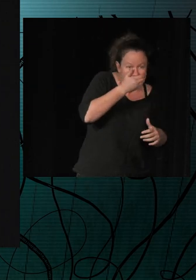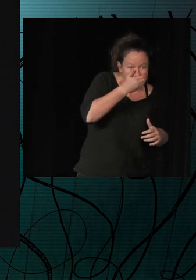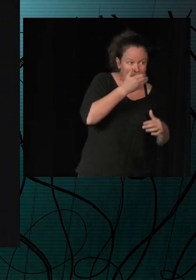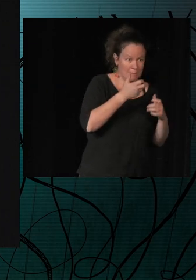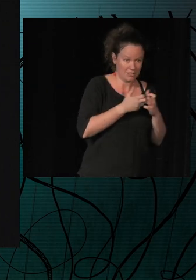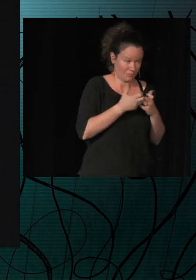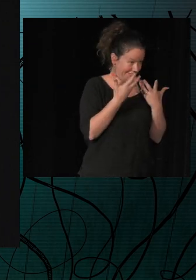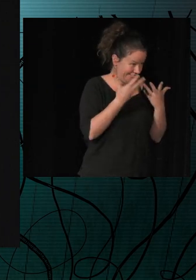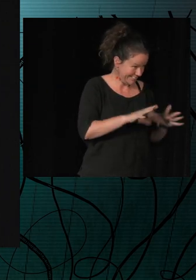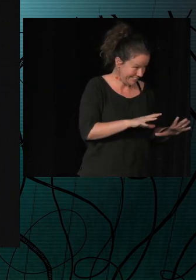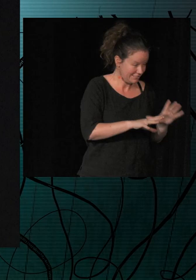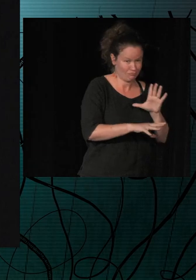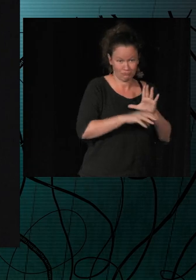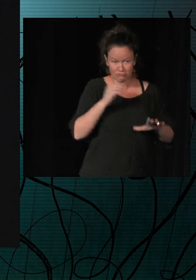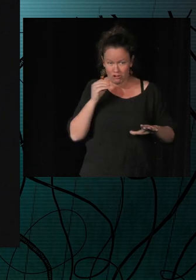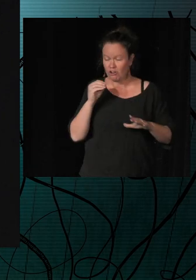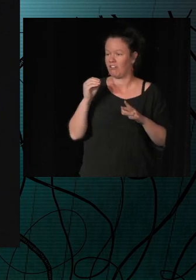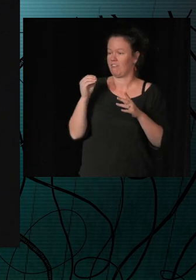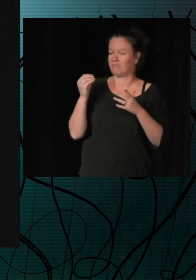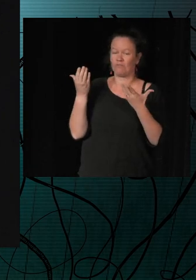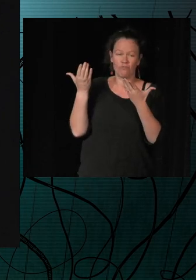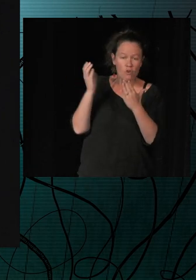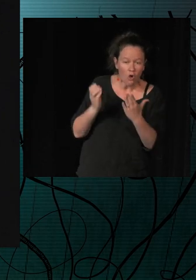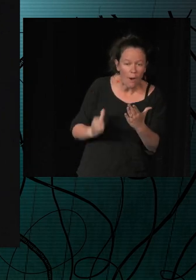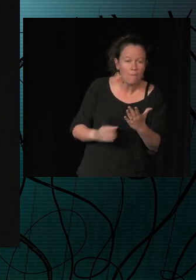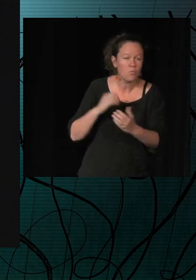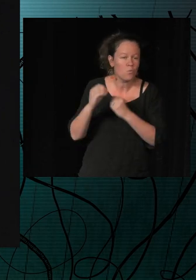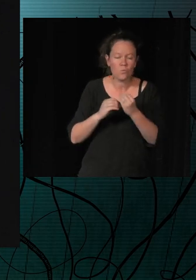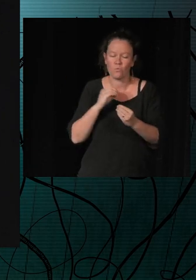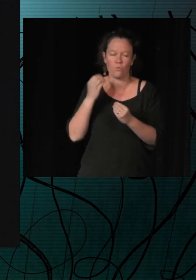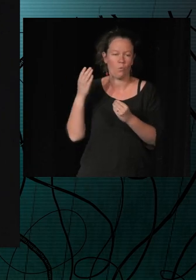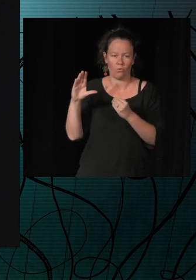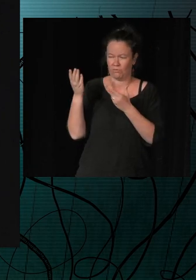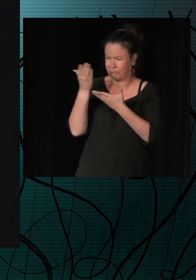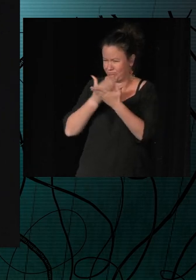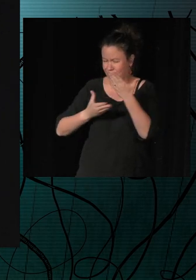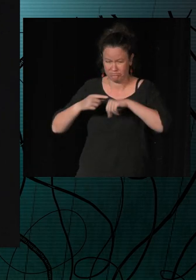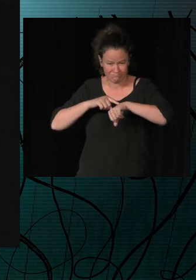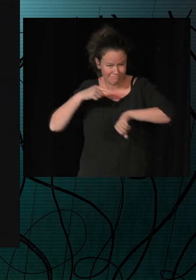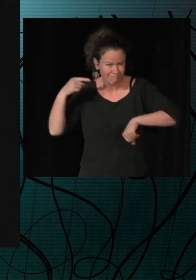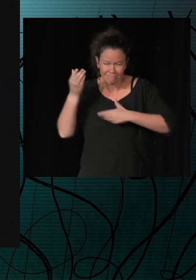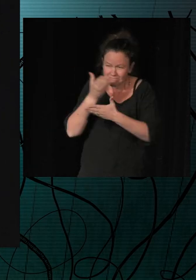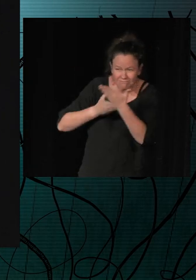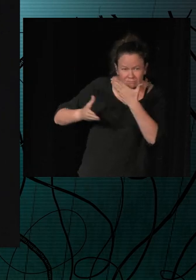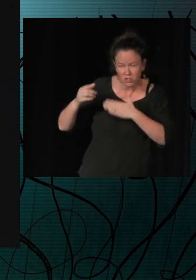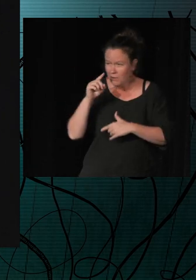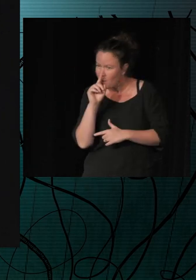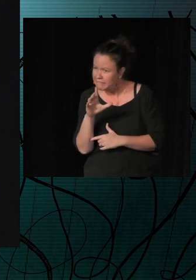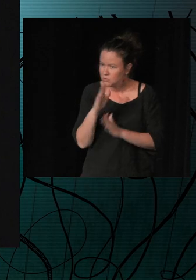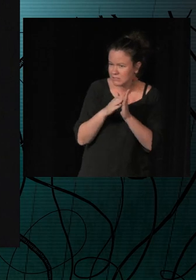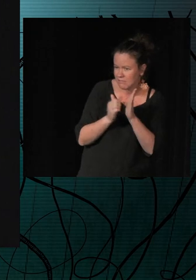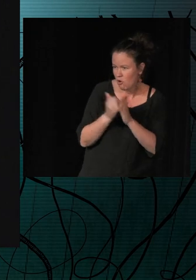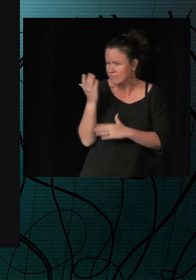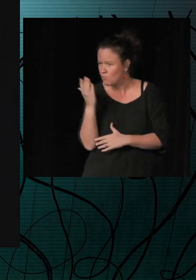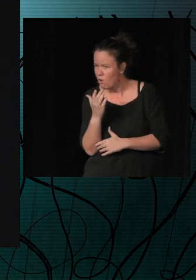d'heures discuter avec des gens sur des forums à l'époque pour essayer de de décortiquer le jeu de réfléchir sur ses symboles sur ce qu'il a exprimé ce qu'on a senti ce genre de